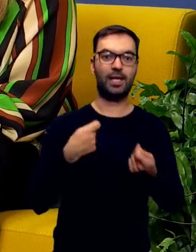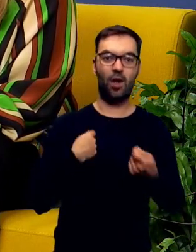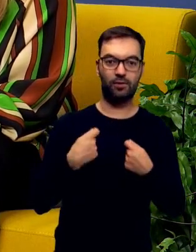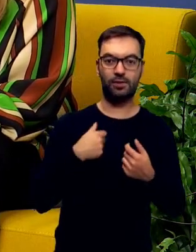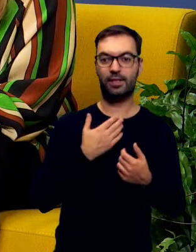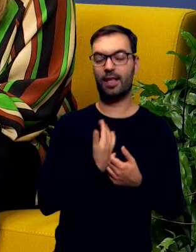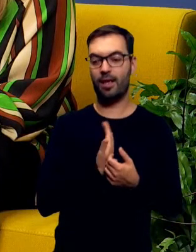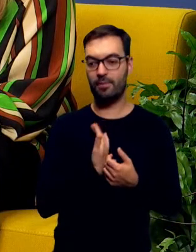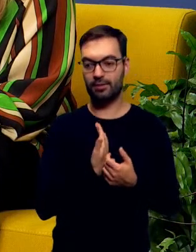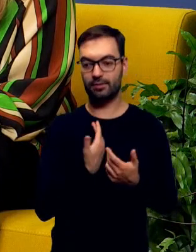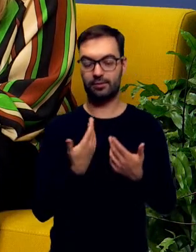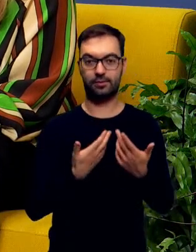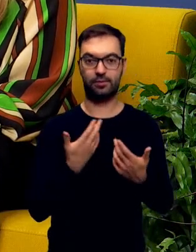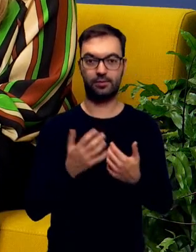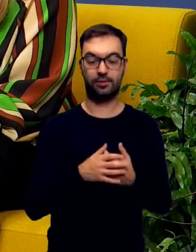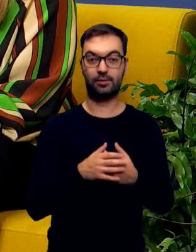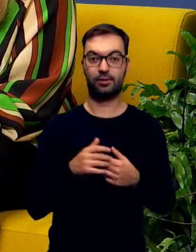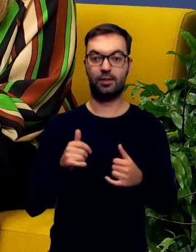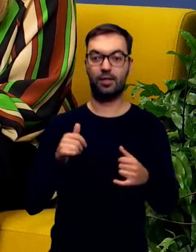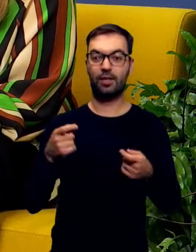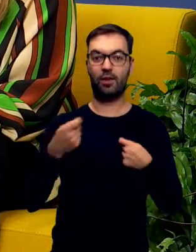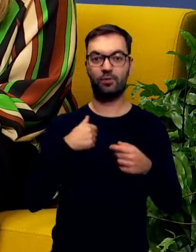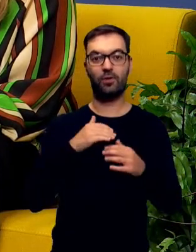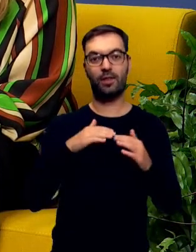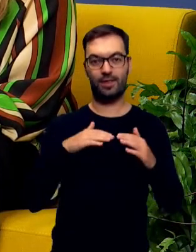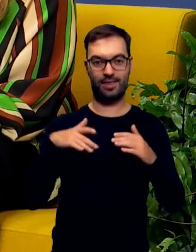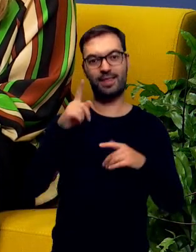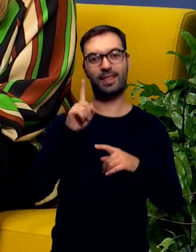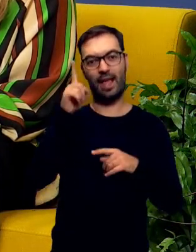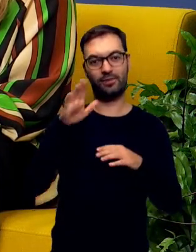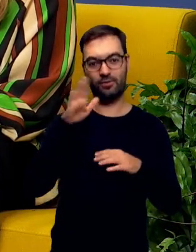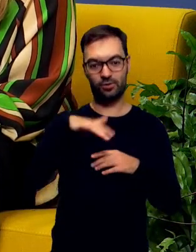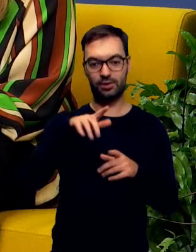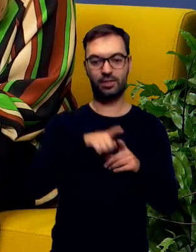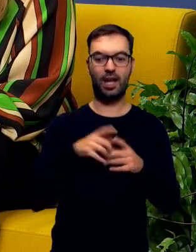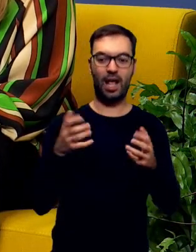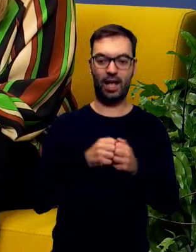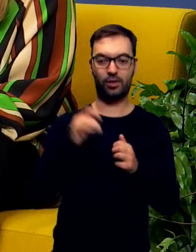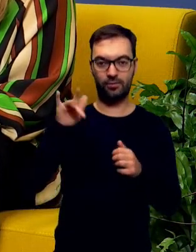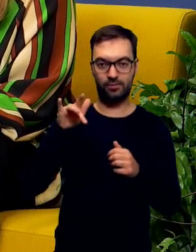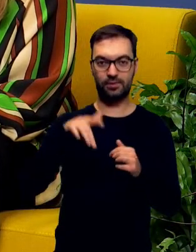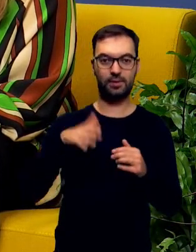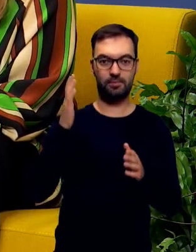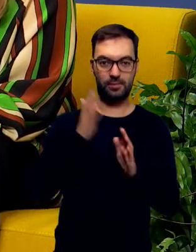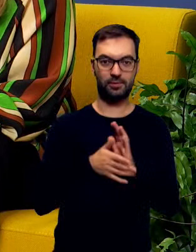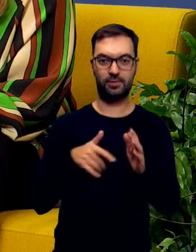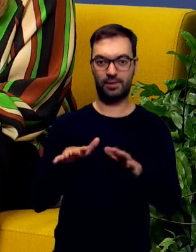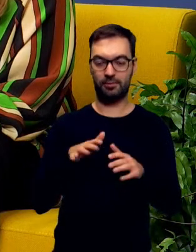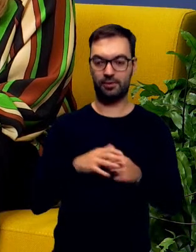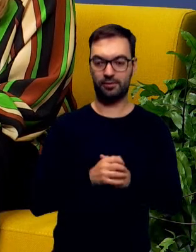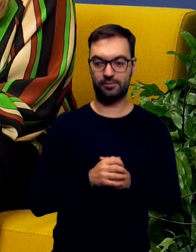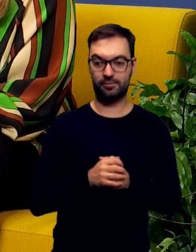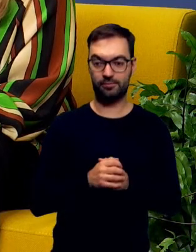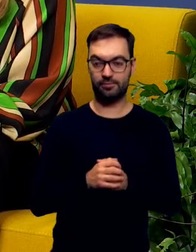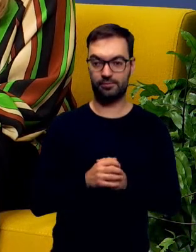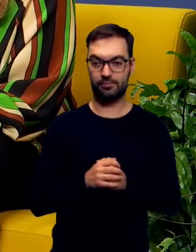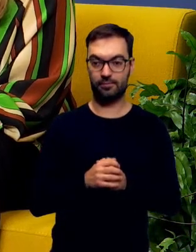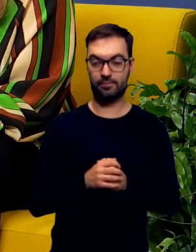kierownictwa, dylematów kierownictwa na powierzchni, dylematów ratowników, którzy działali tam bezpośrednio na miejscu,